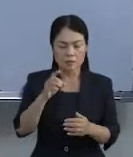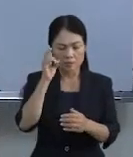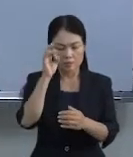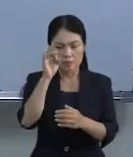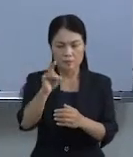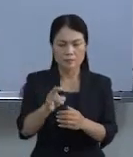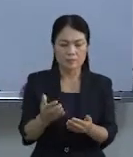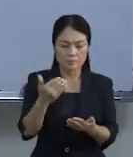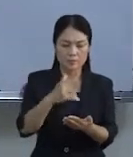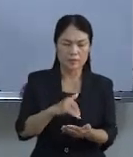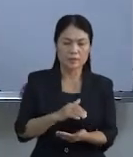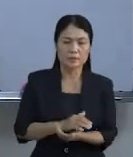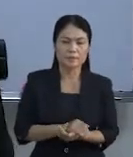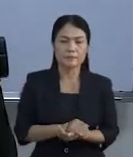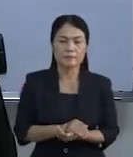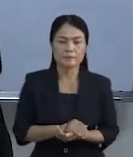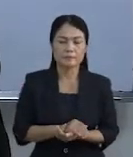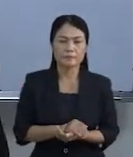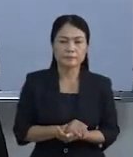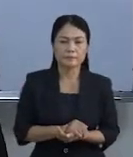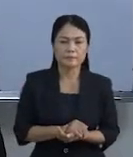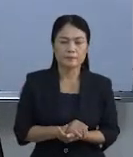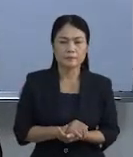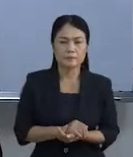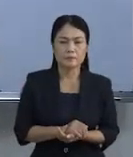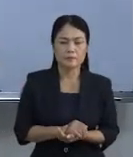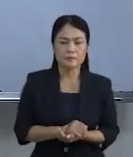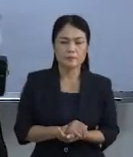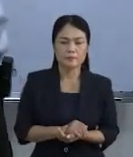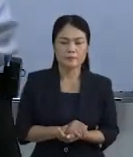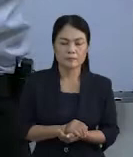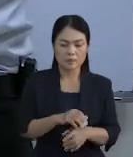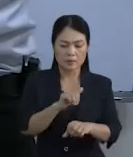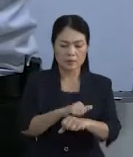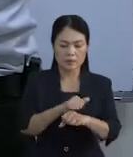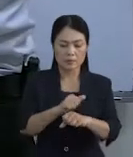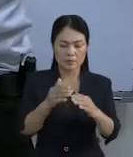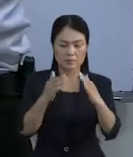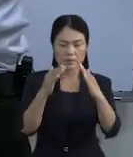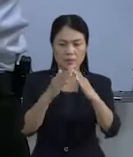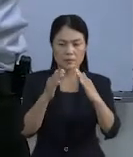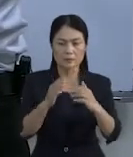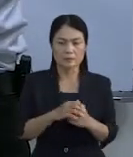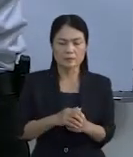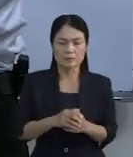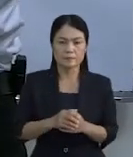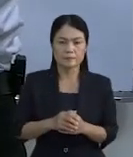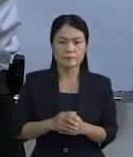biệt và vừa thì anh phải gặp tia